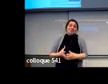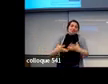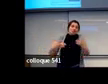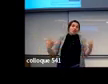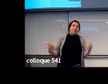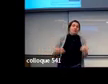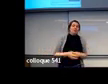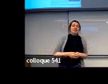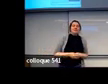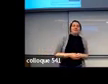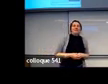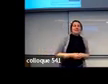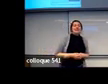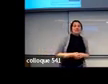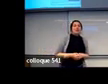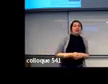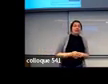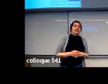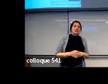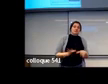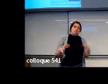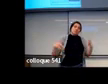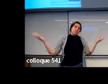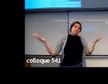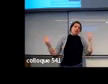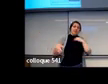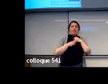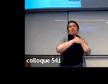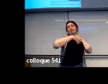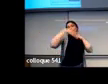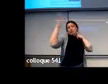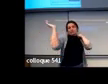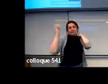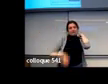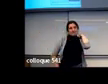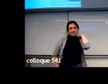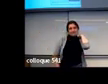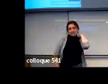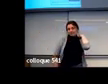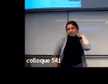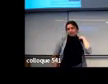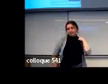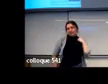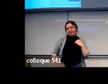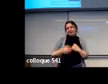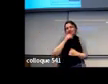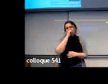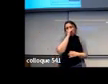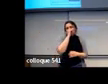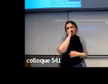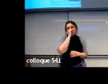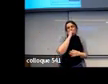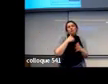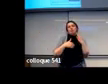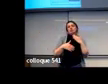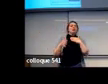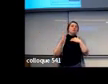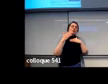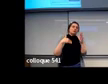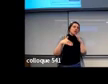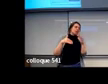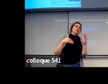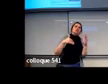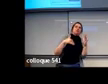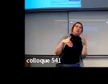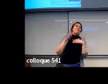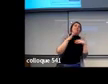de ce que c'est que de gérer un projet éditorial d'une grande ampleur, vous l'avez vu, là, ça a dépassé un an. Donc, déjà,